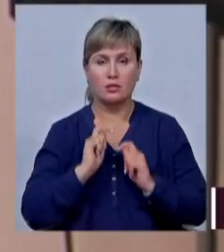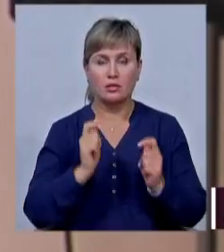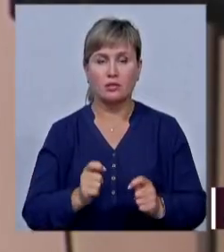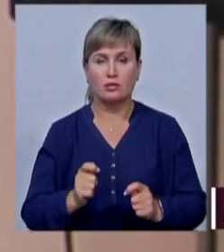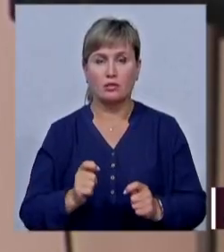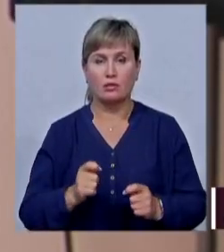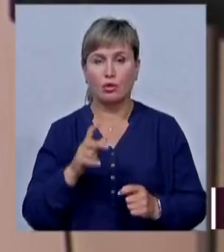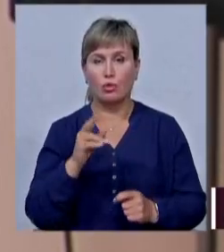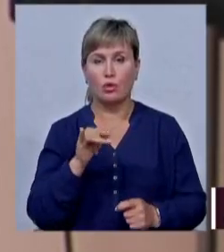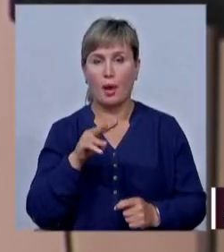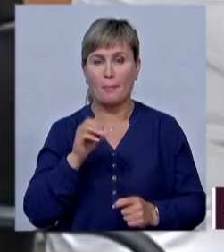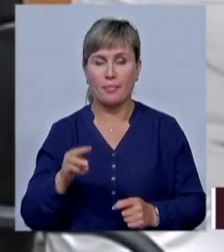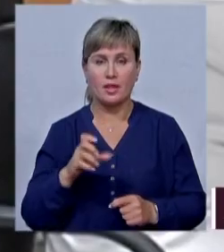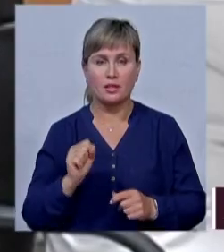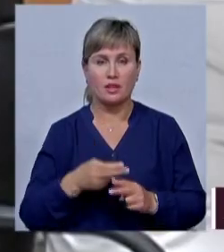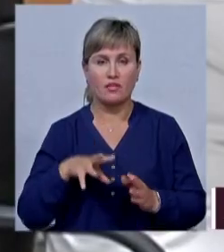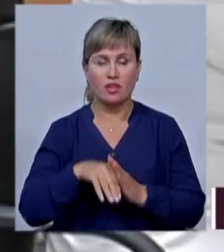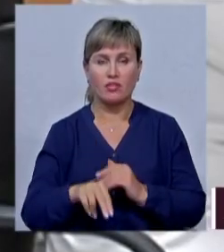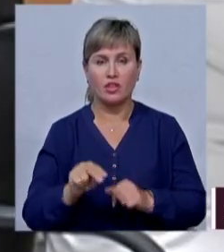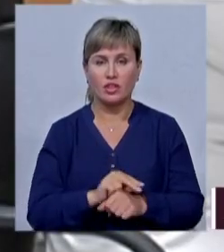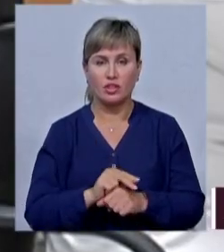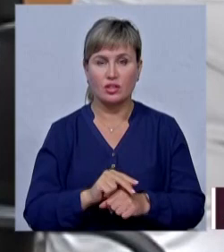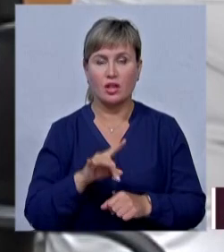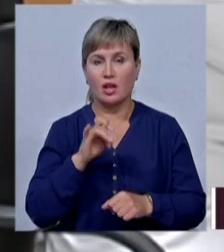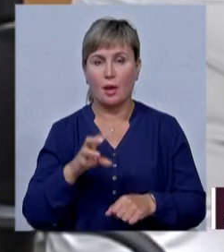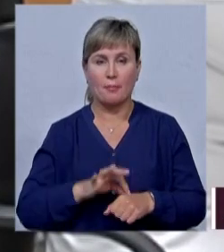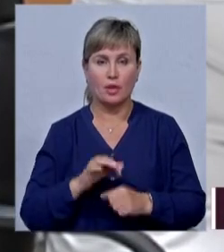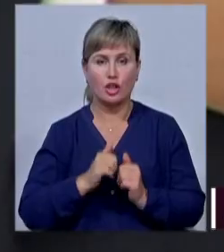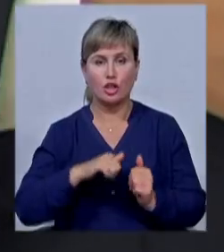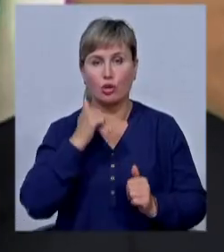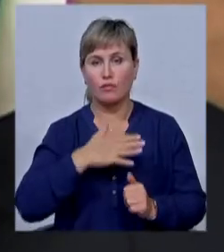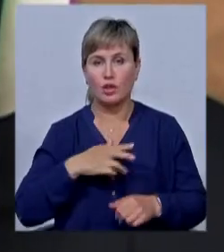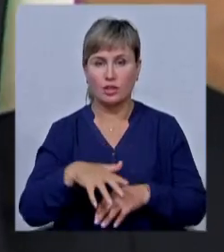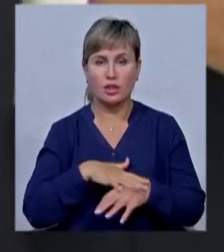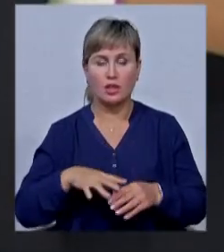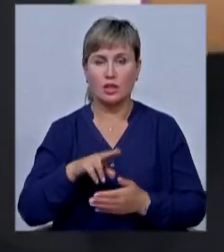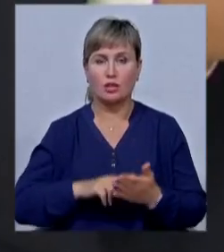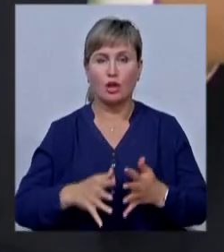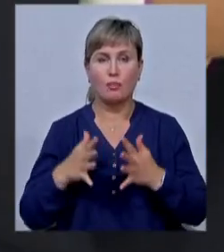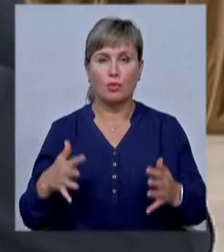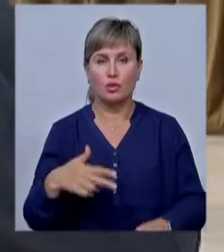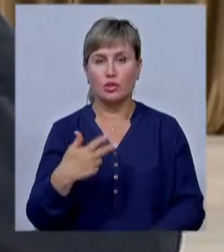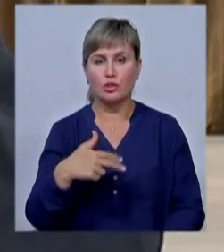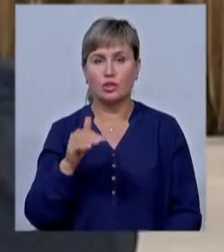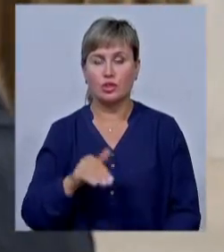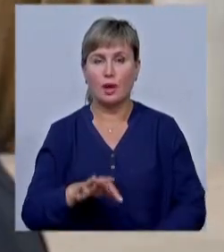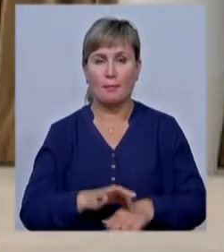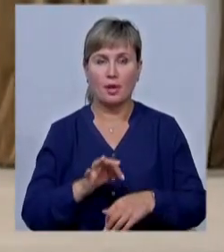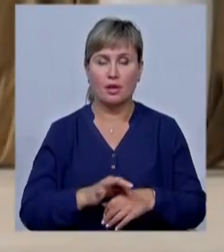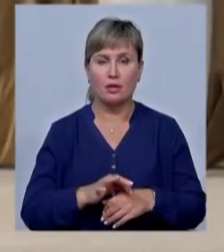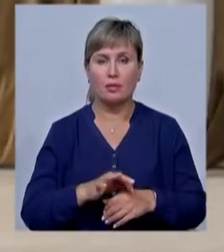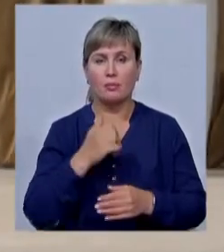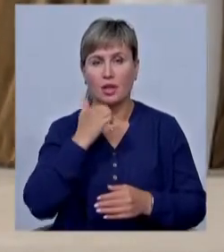почетным орденом «Курмет» за весомый вклад в лечение онкобольных. Ежегодно в нашей стране регистрируется больше 30 тысяч больных.